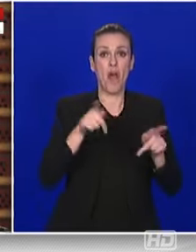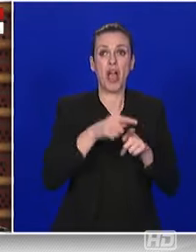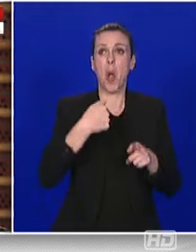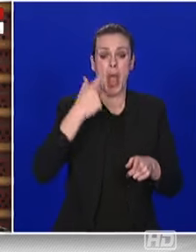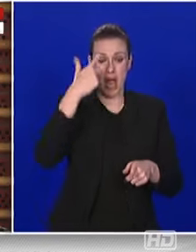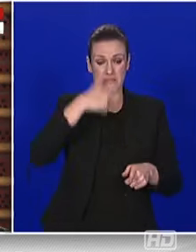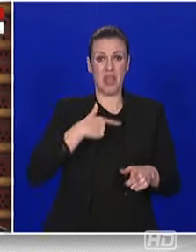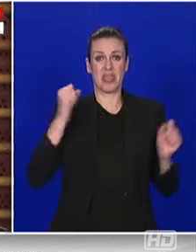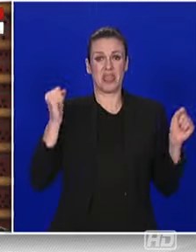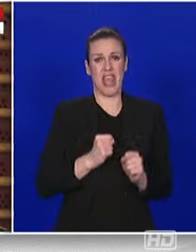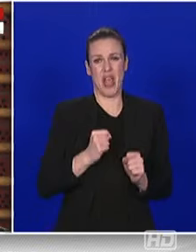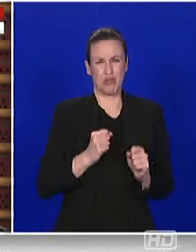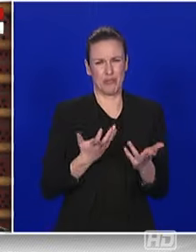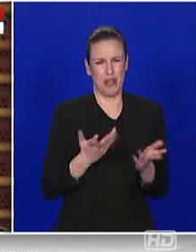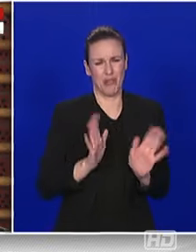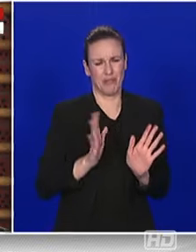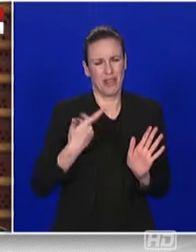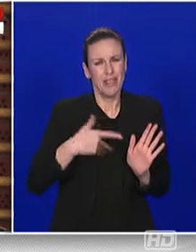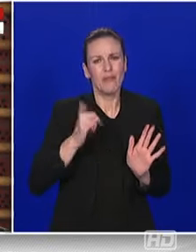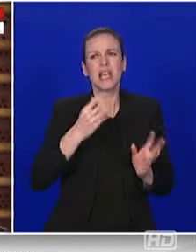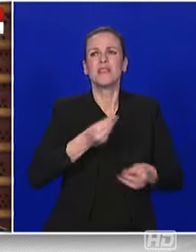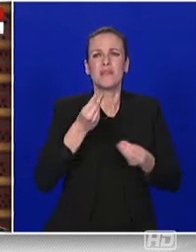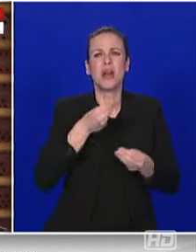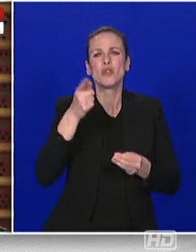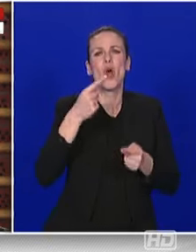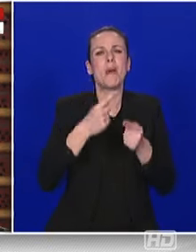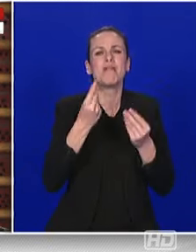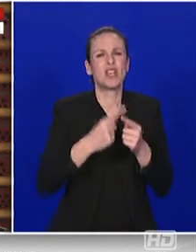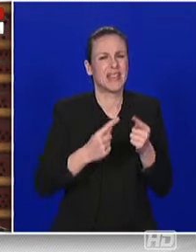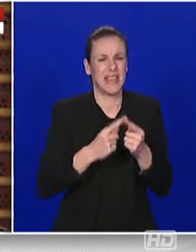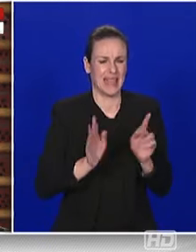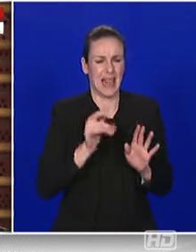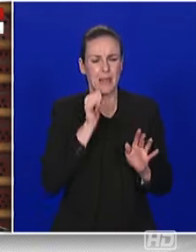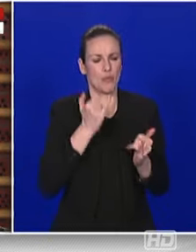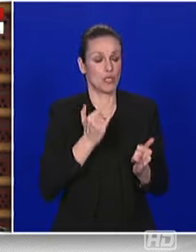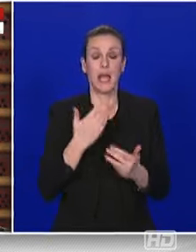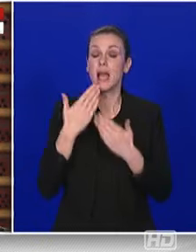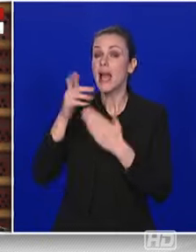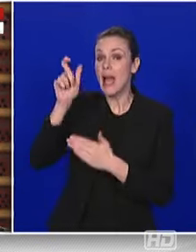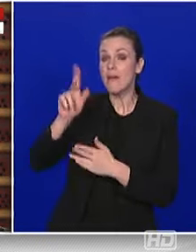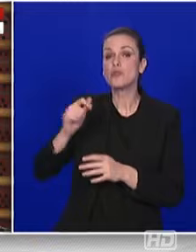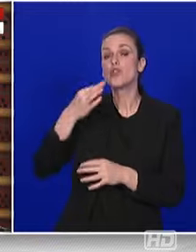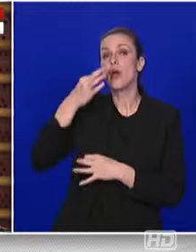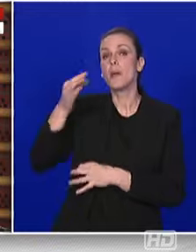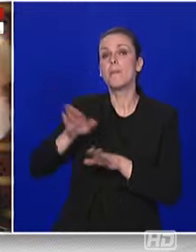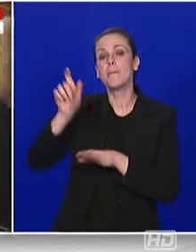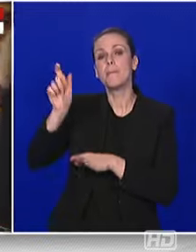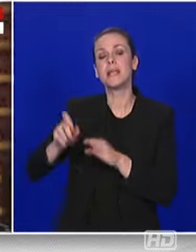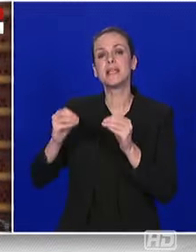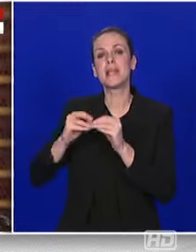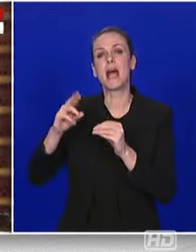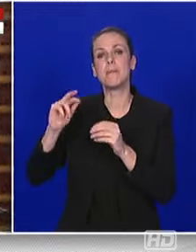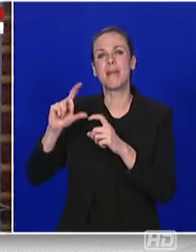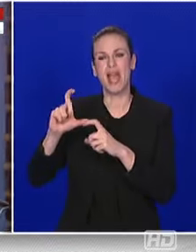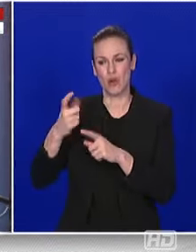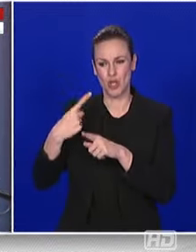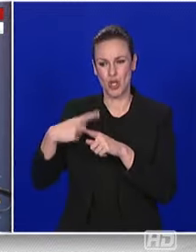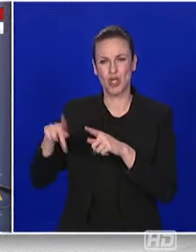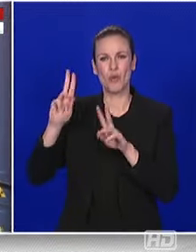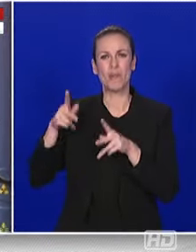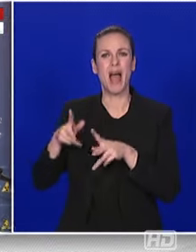čas elaboriram na vaše pitanje takve detalje. Hvala vam. I može pitanje za ministra Beroša, obzirom na